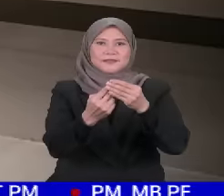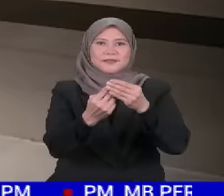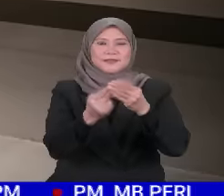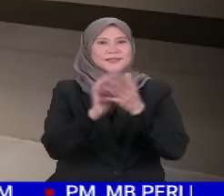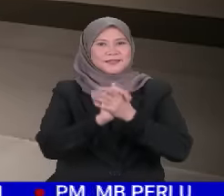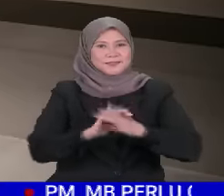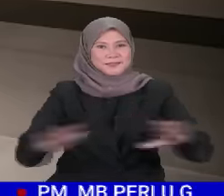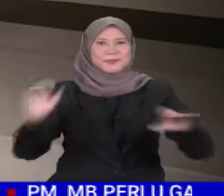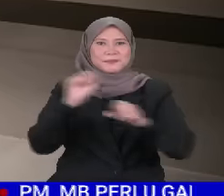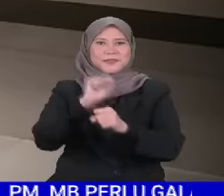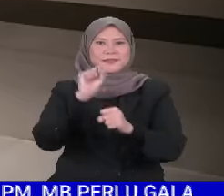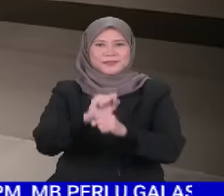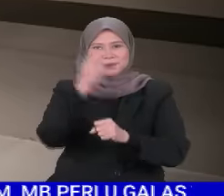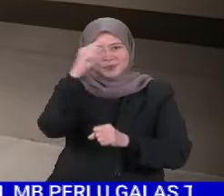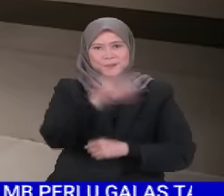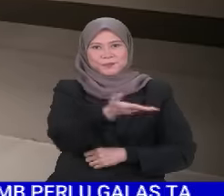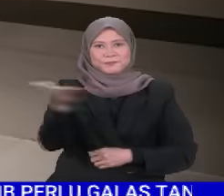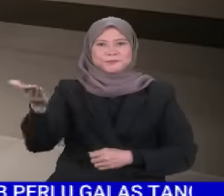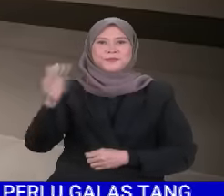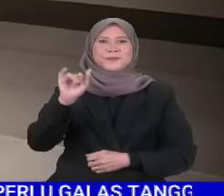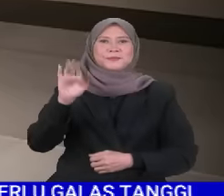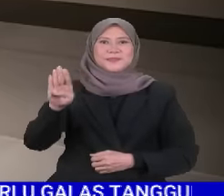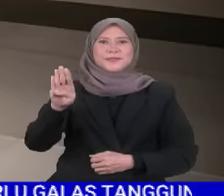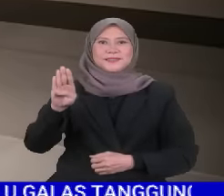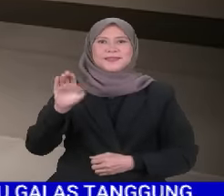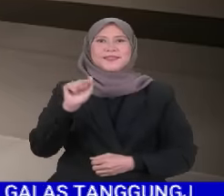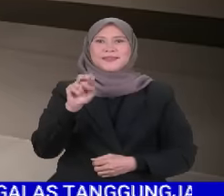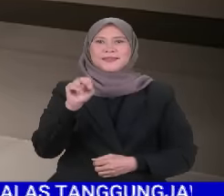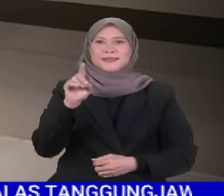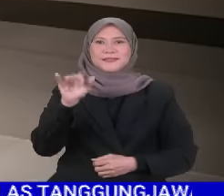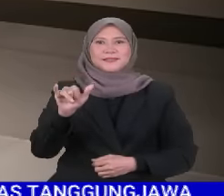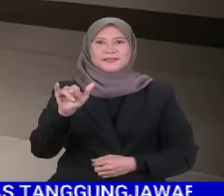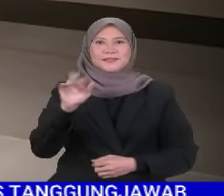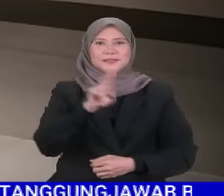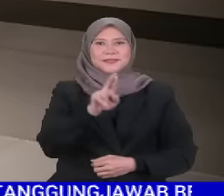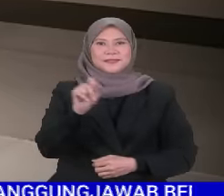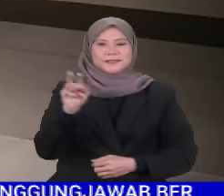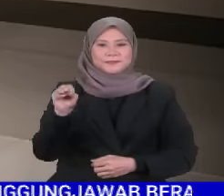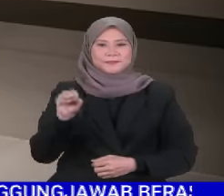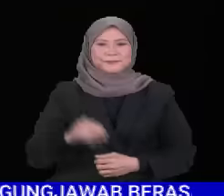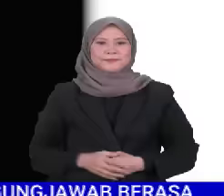Selamat bertugas untuk semua yang mau hormat menjadi Reza artin